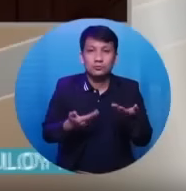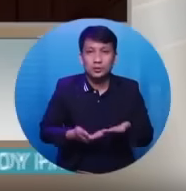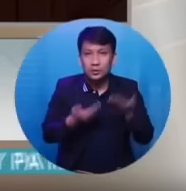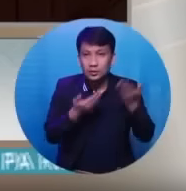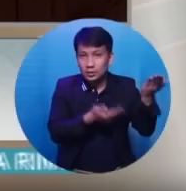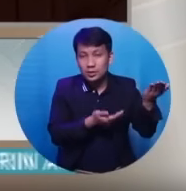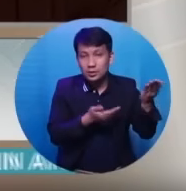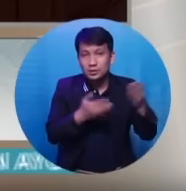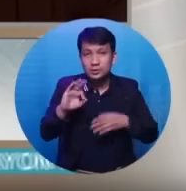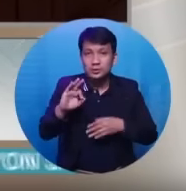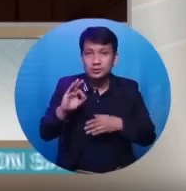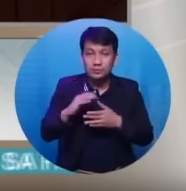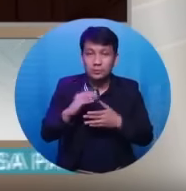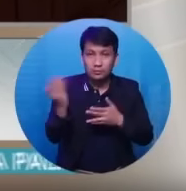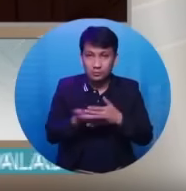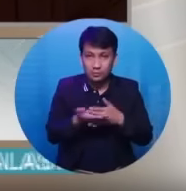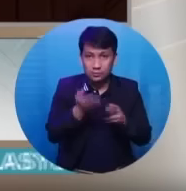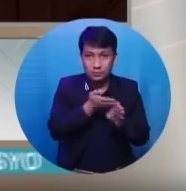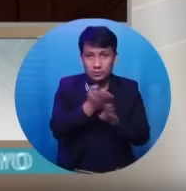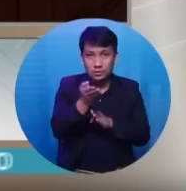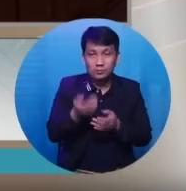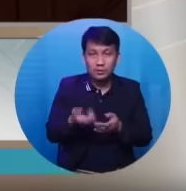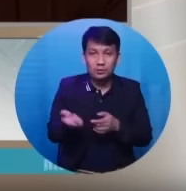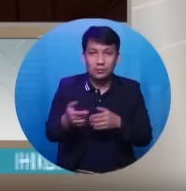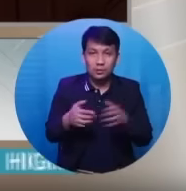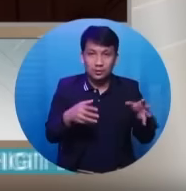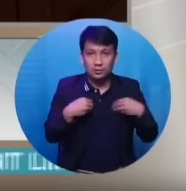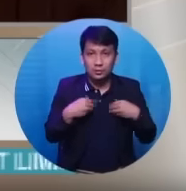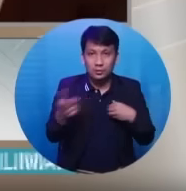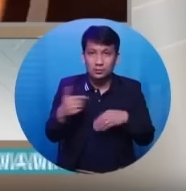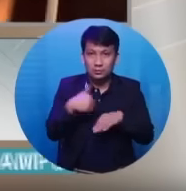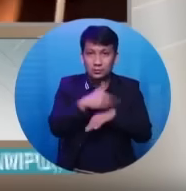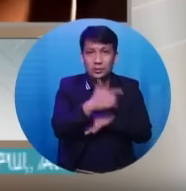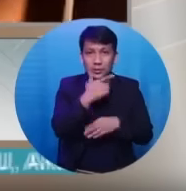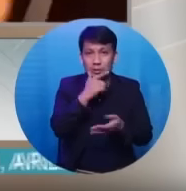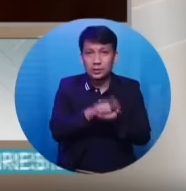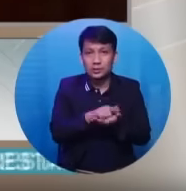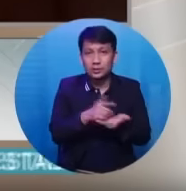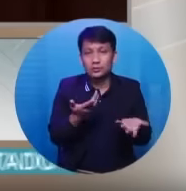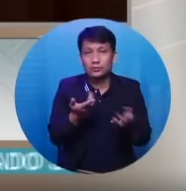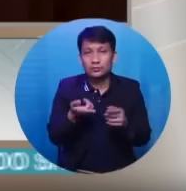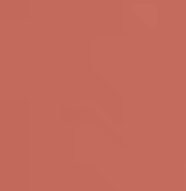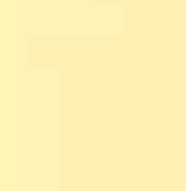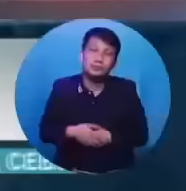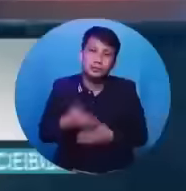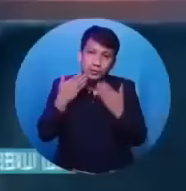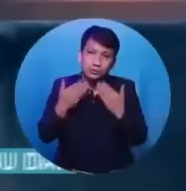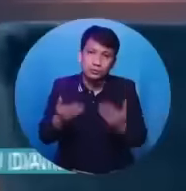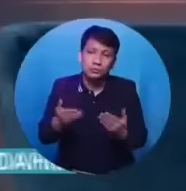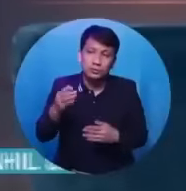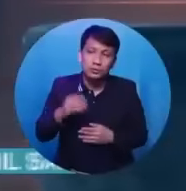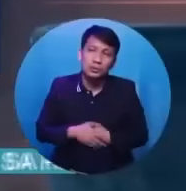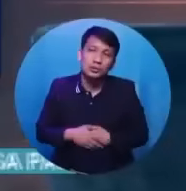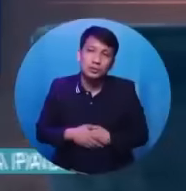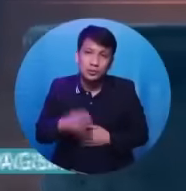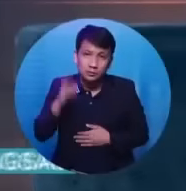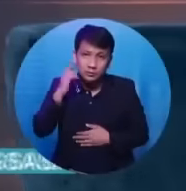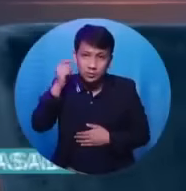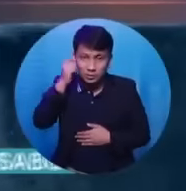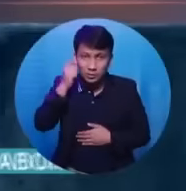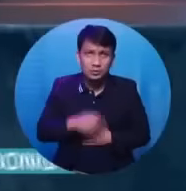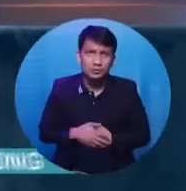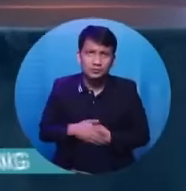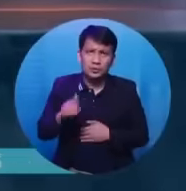yung kaso sa piskalya at makakatanggap po siya ng sampina. Salamat po madam. Ingat thank po. You po, Sir Raffy. Thank you po. Timbangan na,